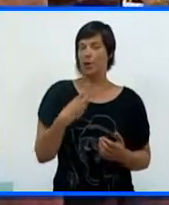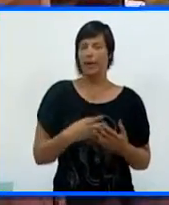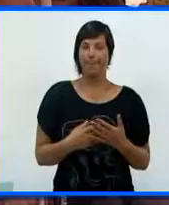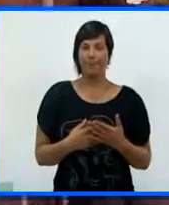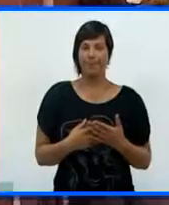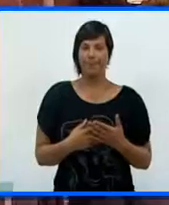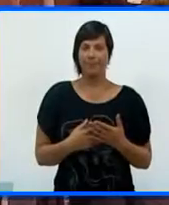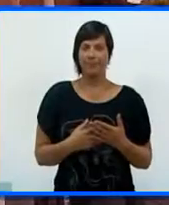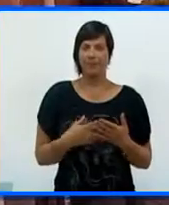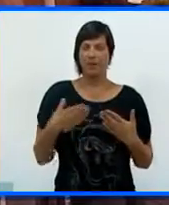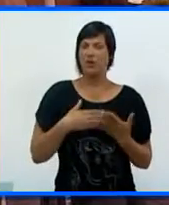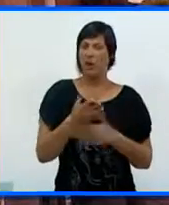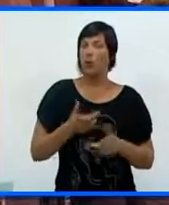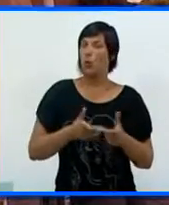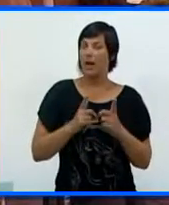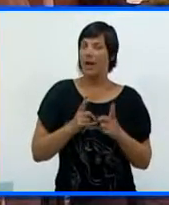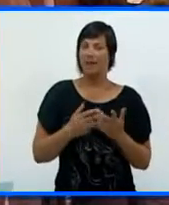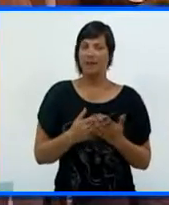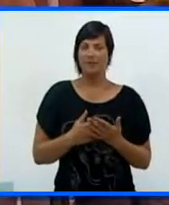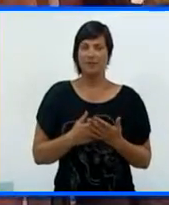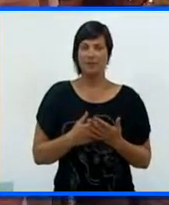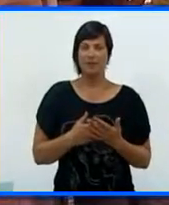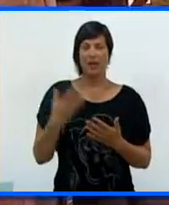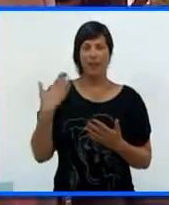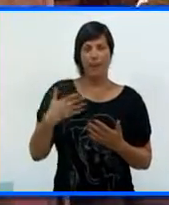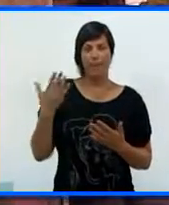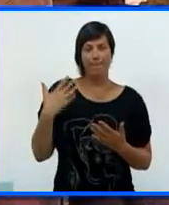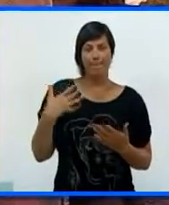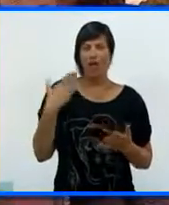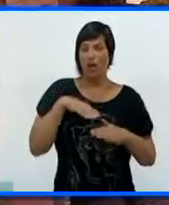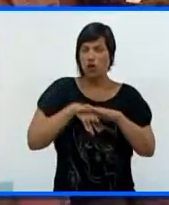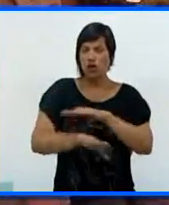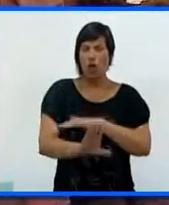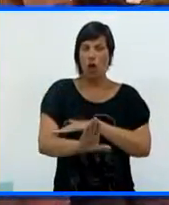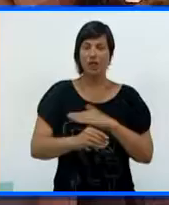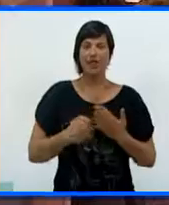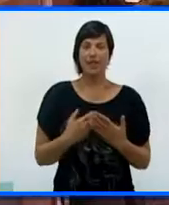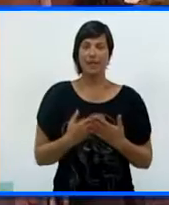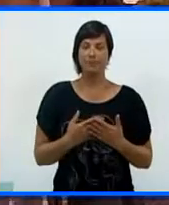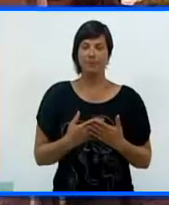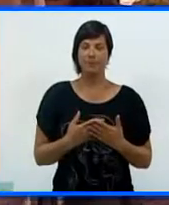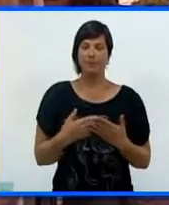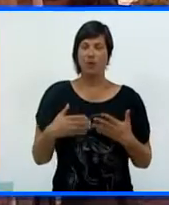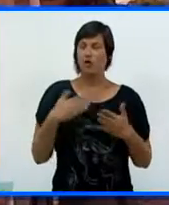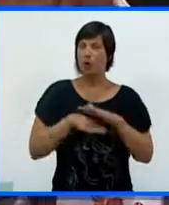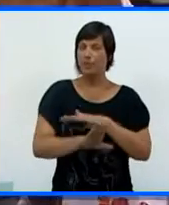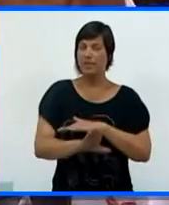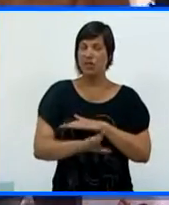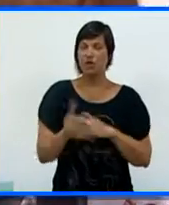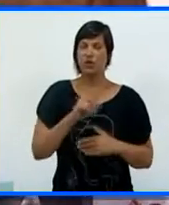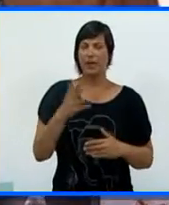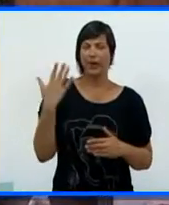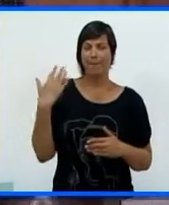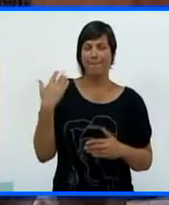42. u tijeku rata, da je bilo neko sklonište. I to sklonište